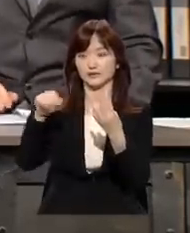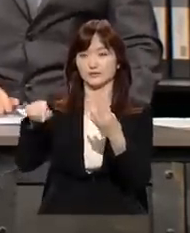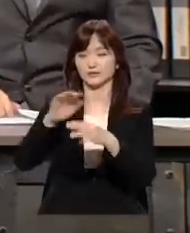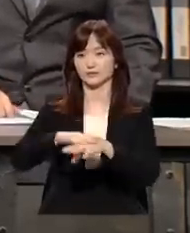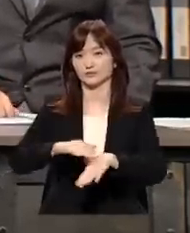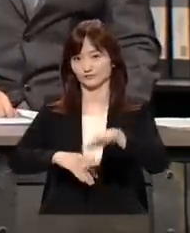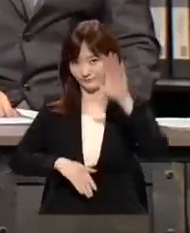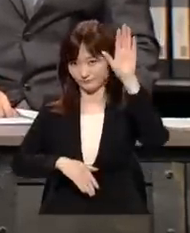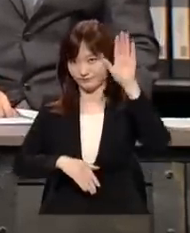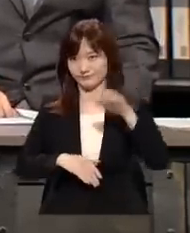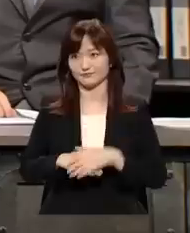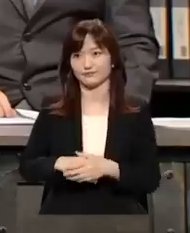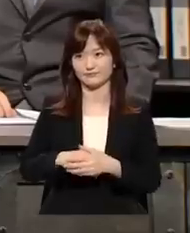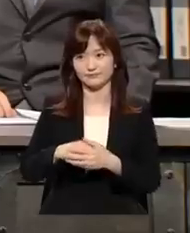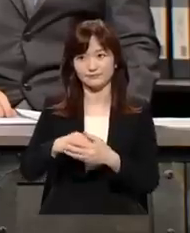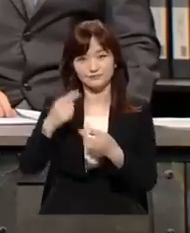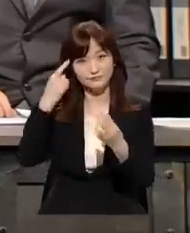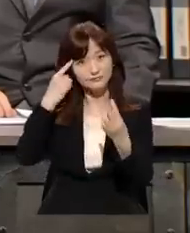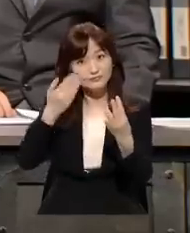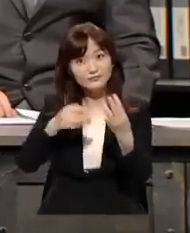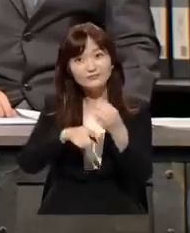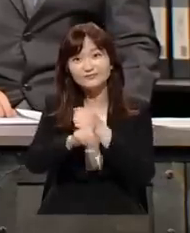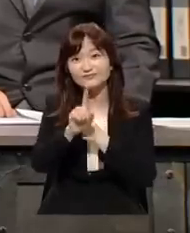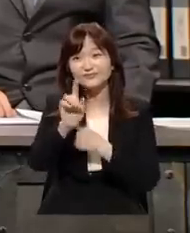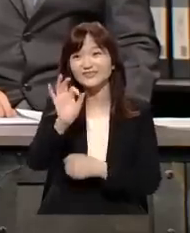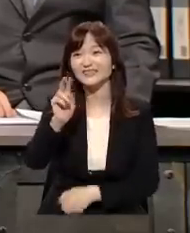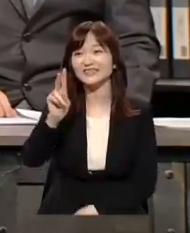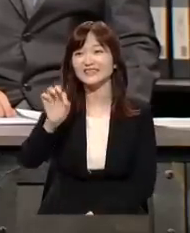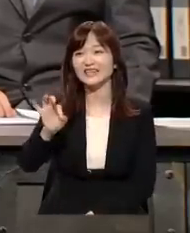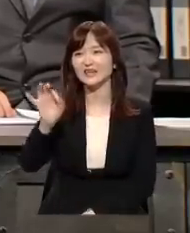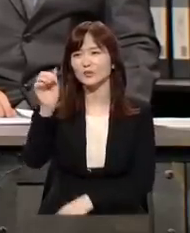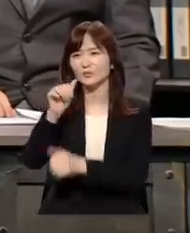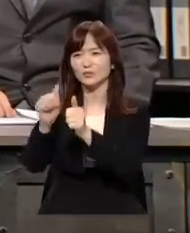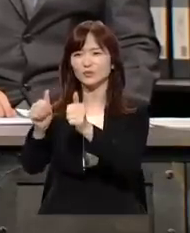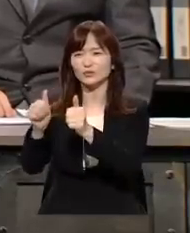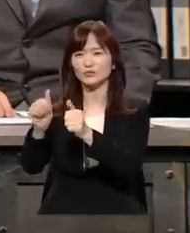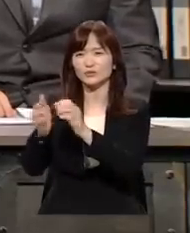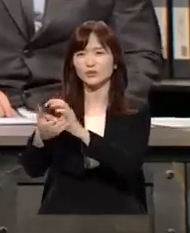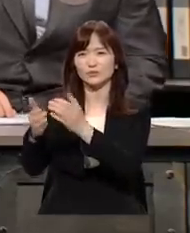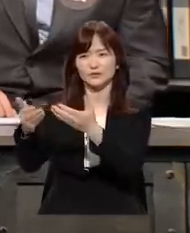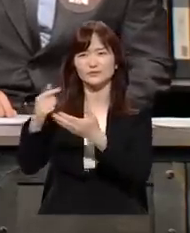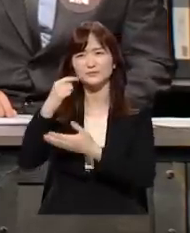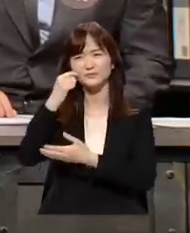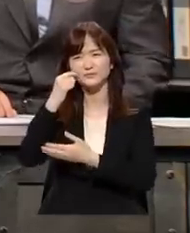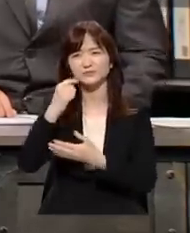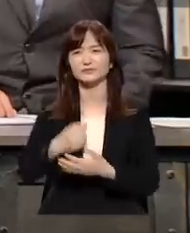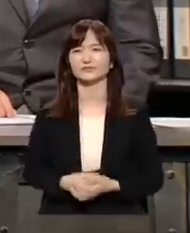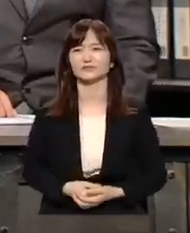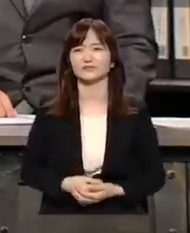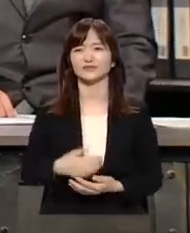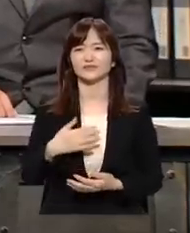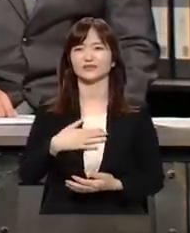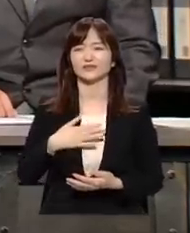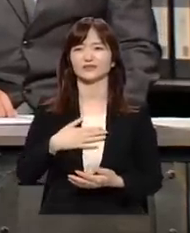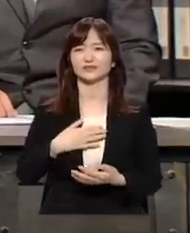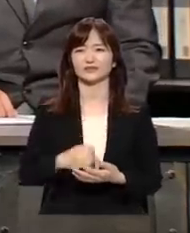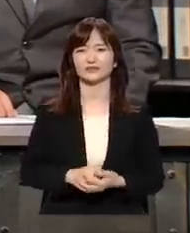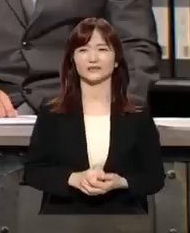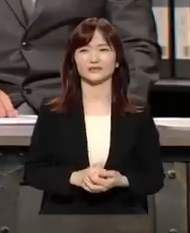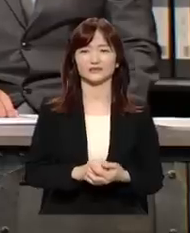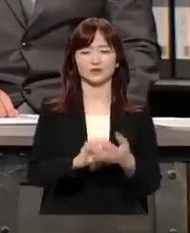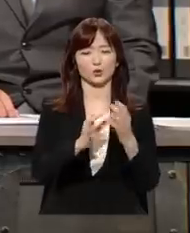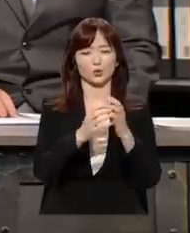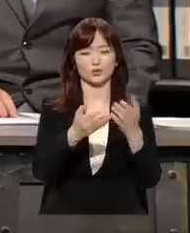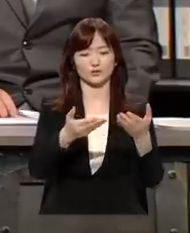말이죠. 아, 그 양지열 변호사님은 못 받으셨다. 아, 저도 사실은 화분을 받았어요. 그러니까. 아, 진짜? 네,